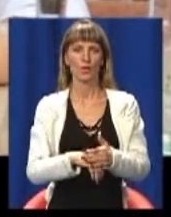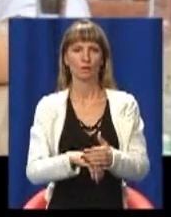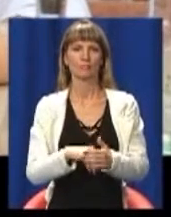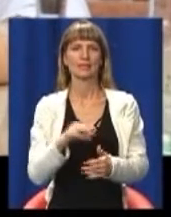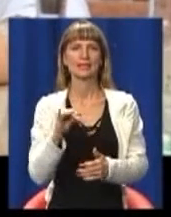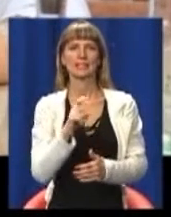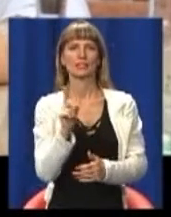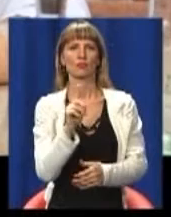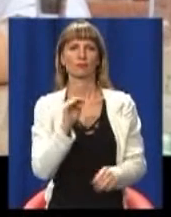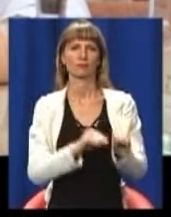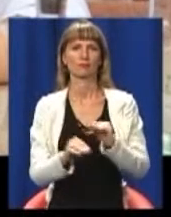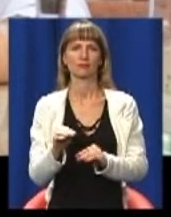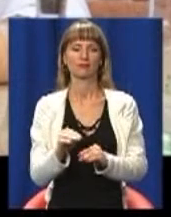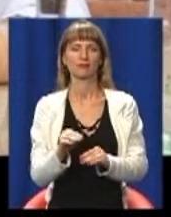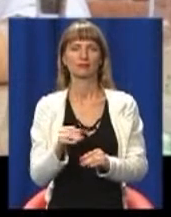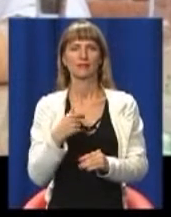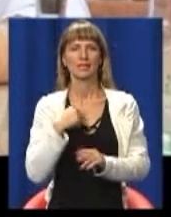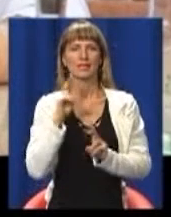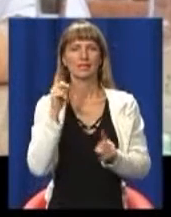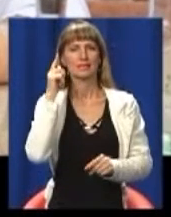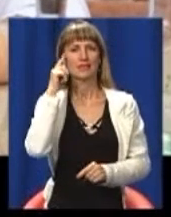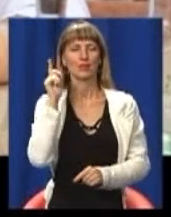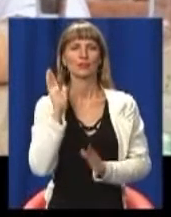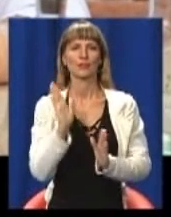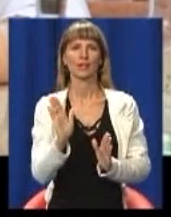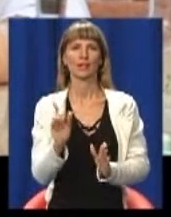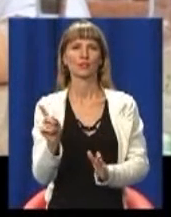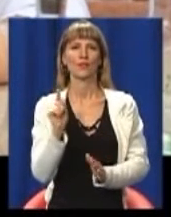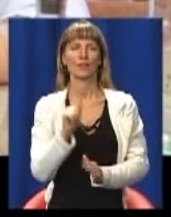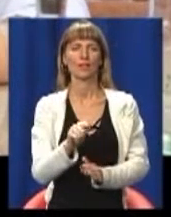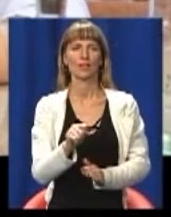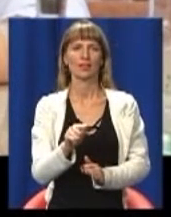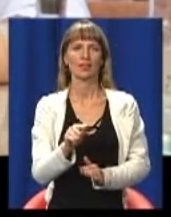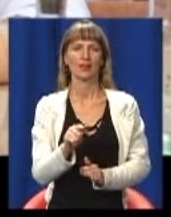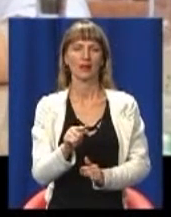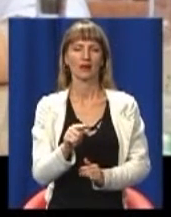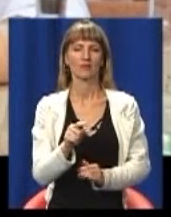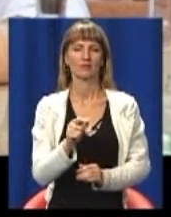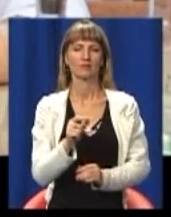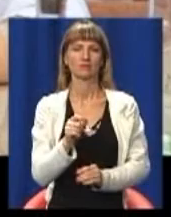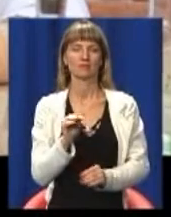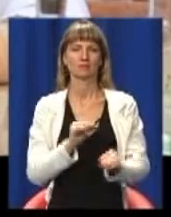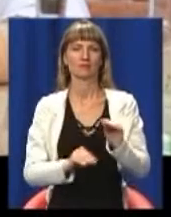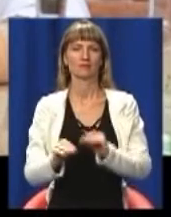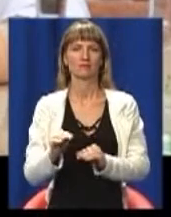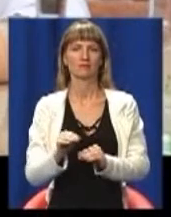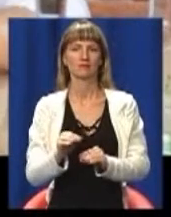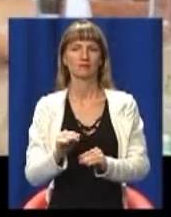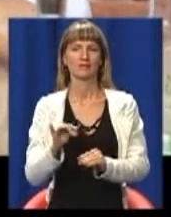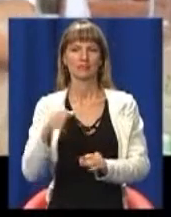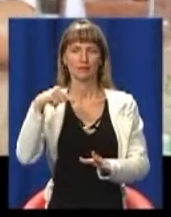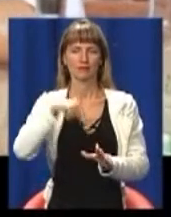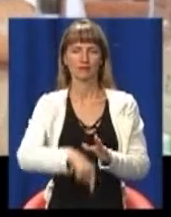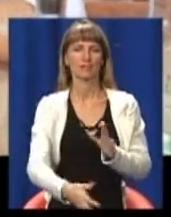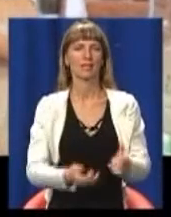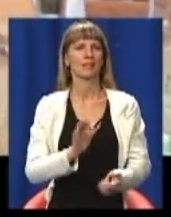вона робить? Я навіть не знаю. Я тільки знаю, що вона добувається з глибоких глибин. Ну,